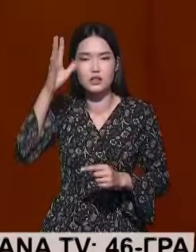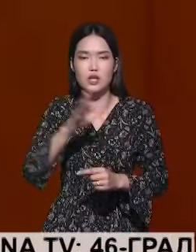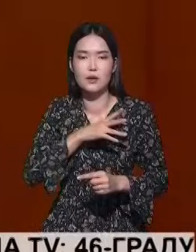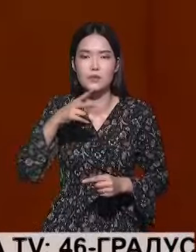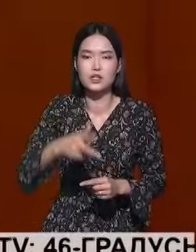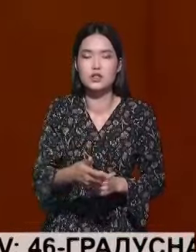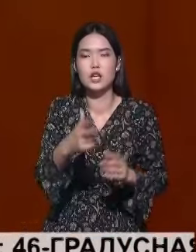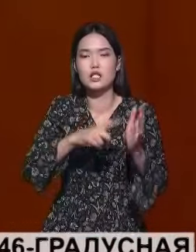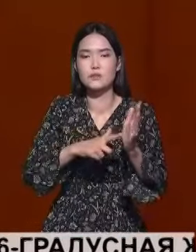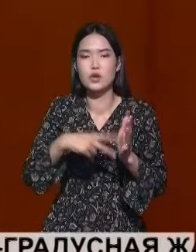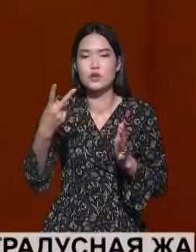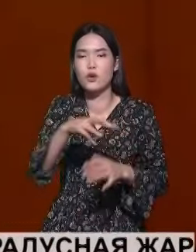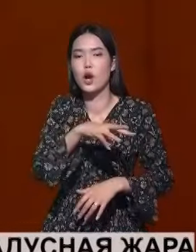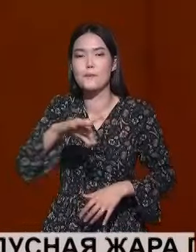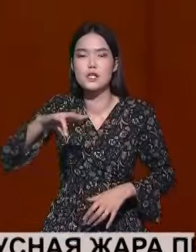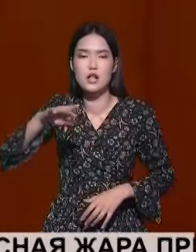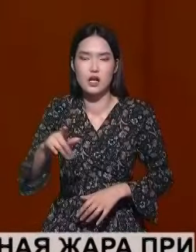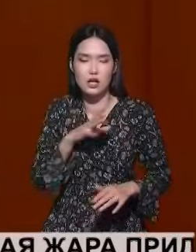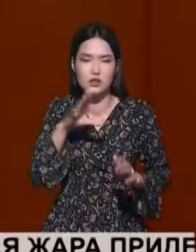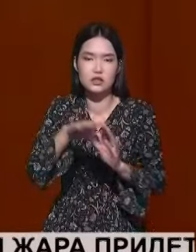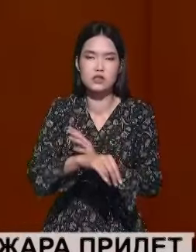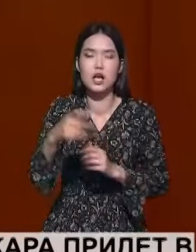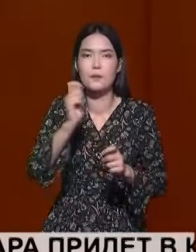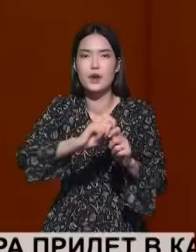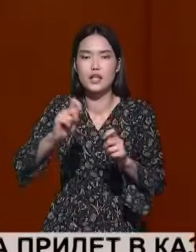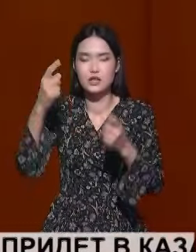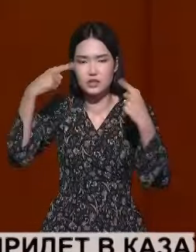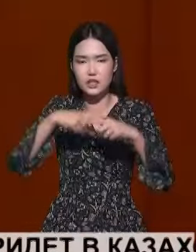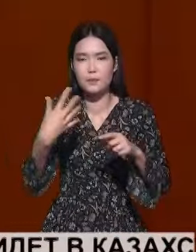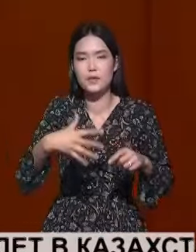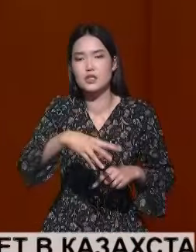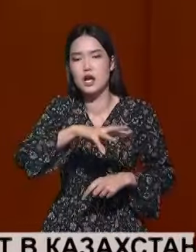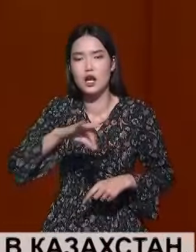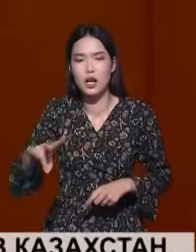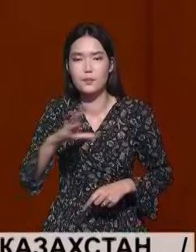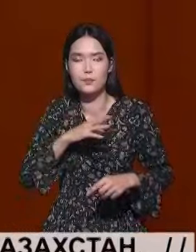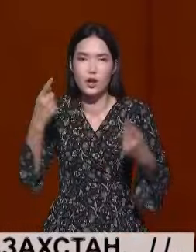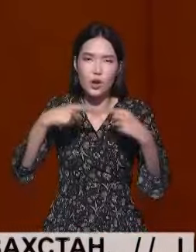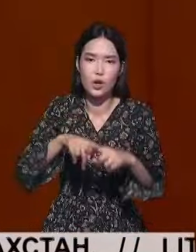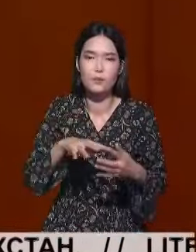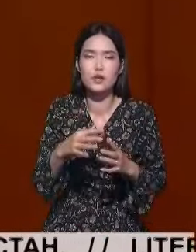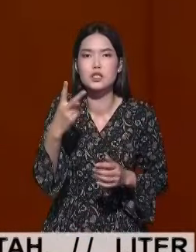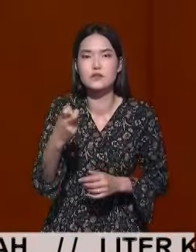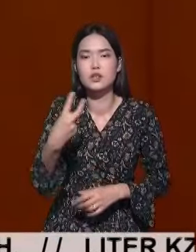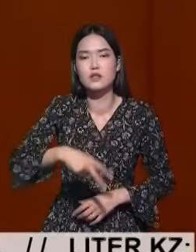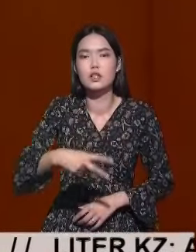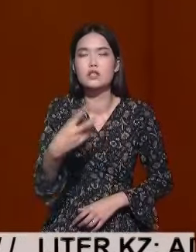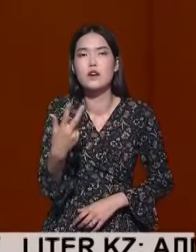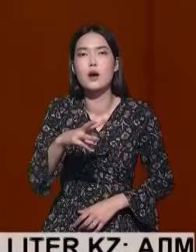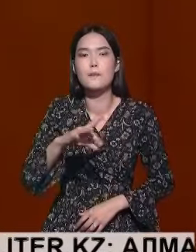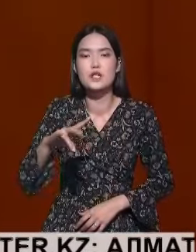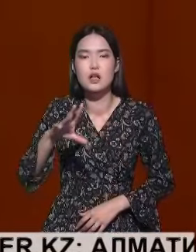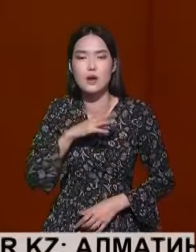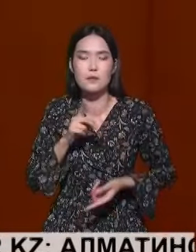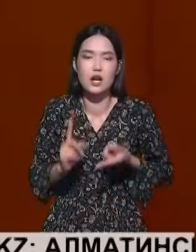372 миллиардов тенге, в том числе на инвестиционные цели 150 миллиардов и на оборотные цели 222 миллиарда тенге.